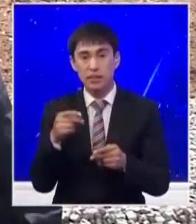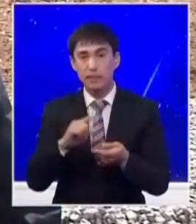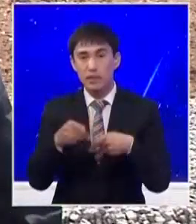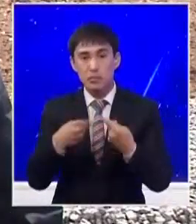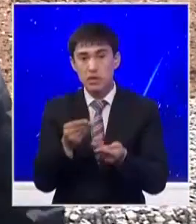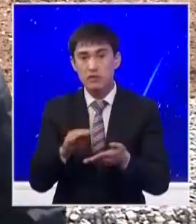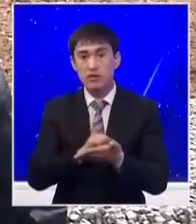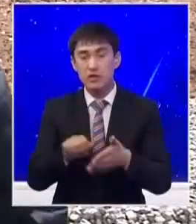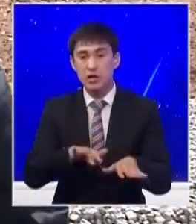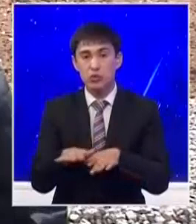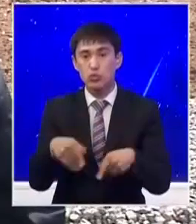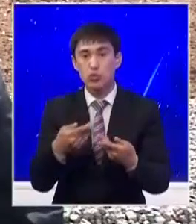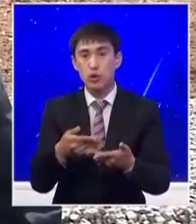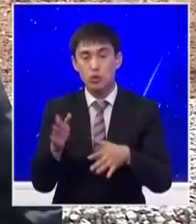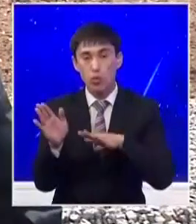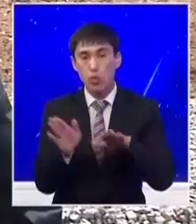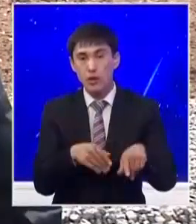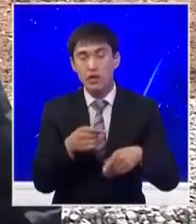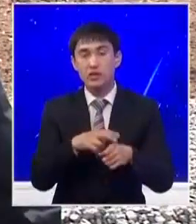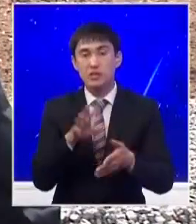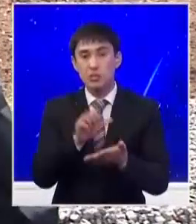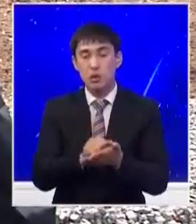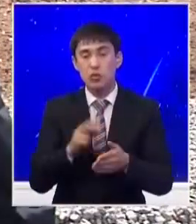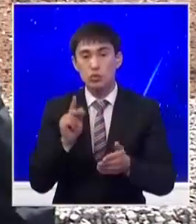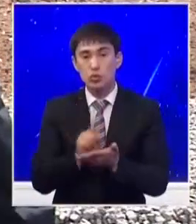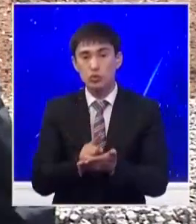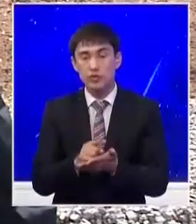передавали дело друг другу, когда уходили с занимаемой должности. В